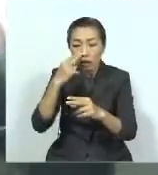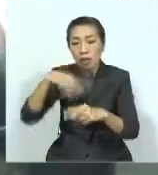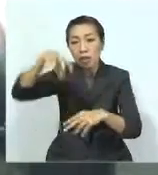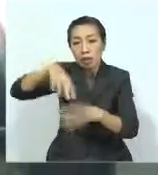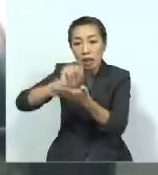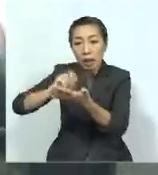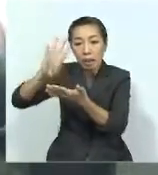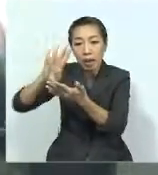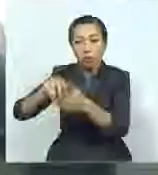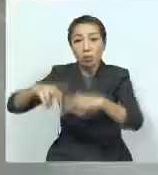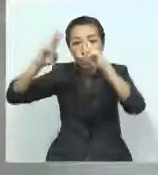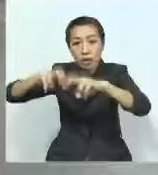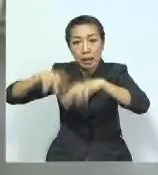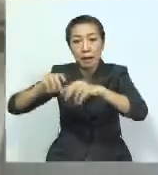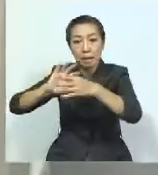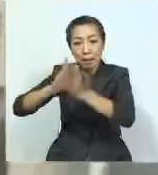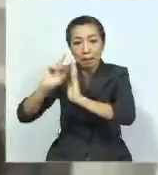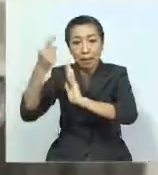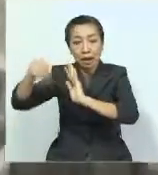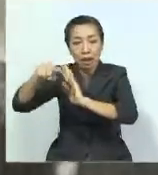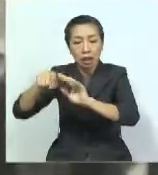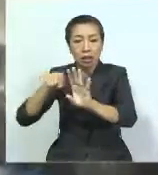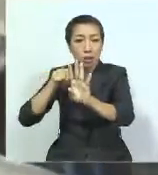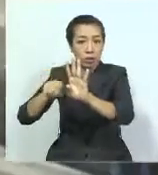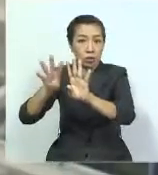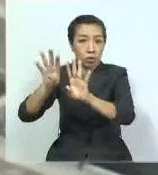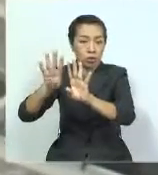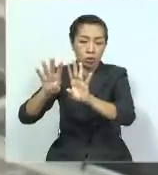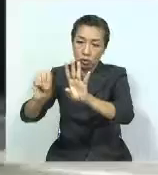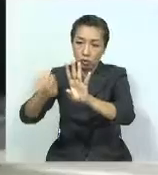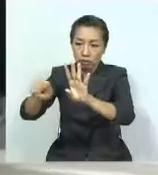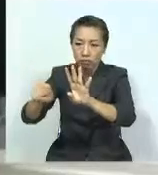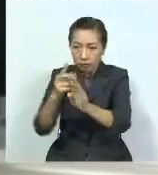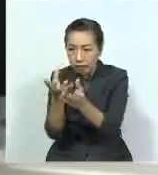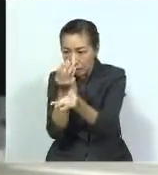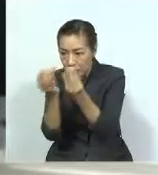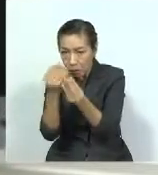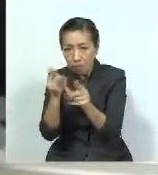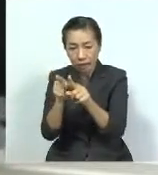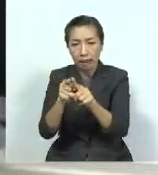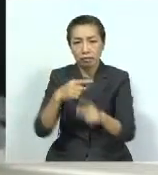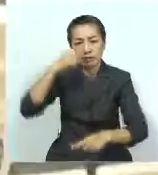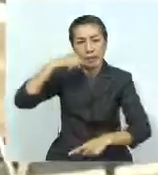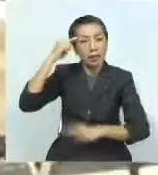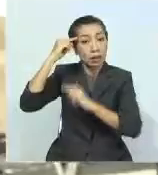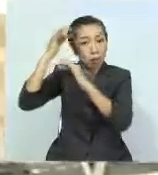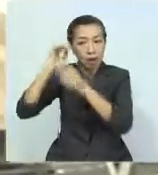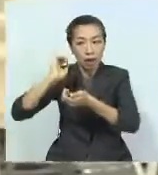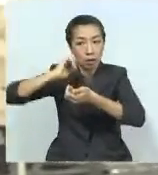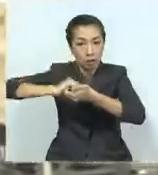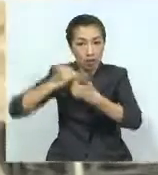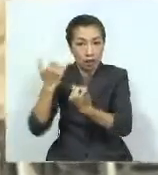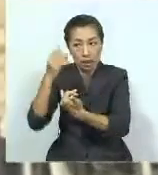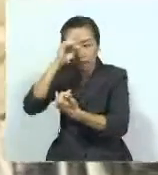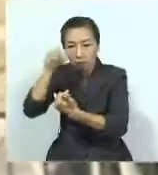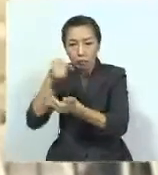ยประยุกต์ Fraunhofer IPK ด้านอุตสาหกรรม 4.0 ด้วยโดยไทยก็หวังค่ะว่าการร่วมมือดังกล่าวนี้เนี่ยจะนำไปสู่